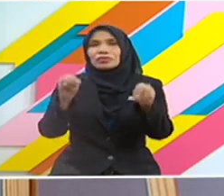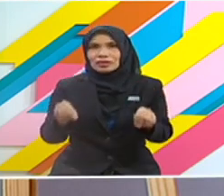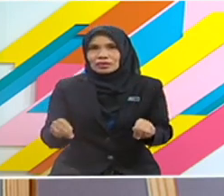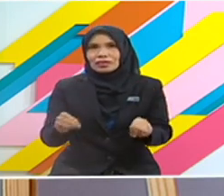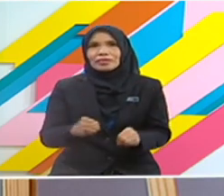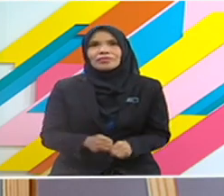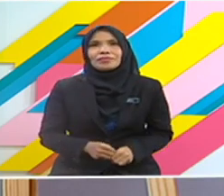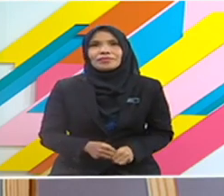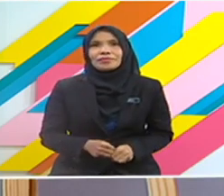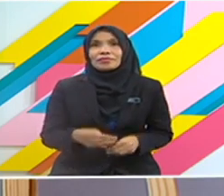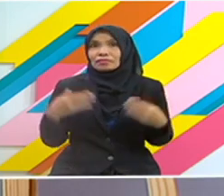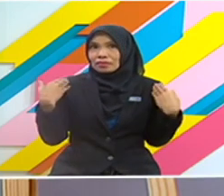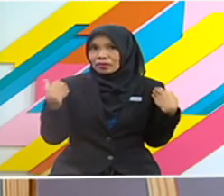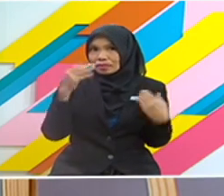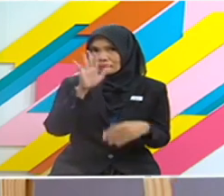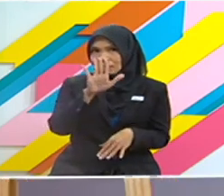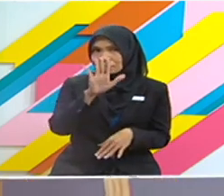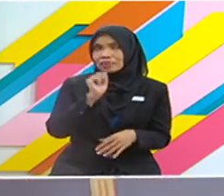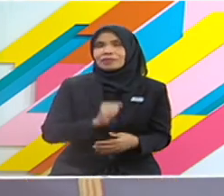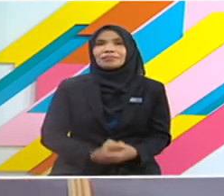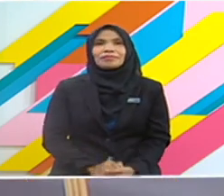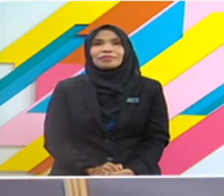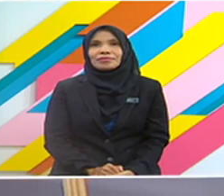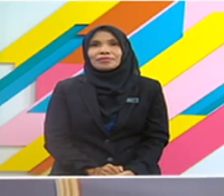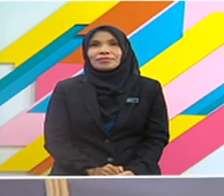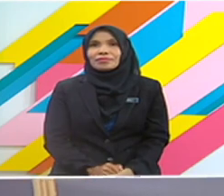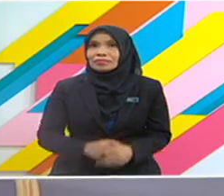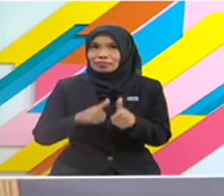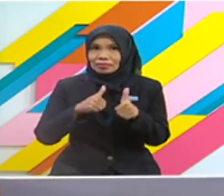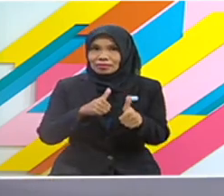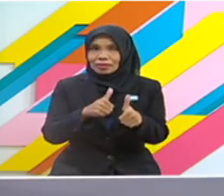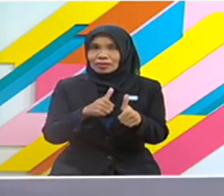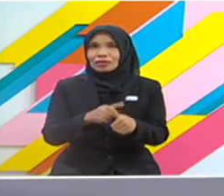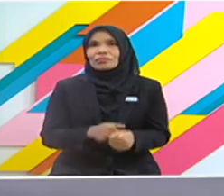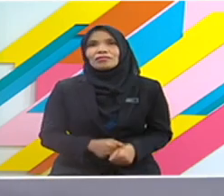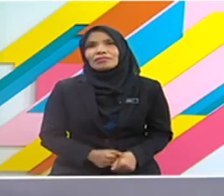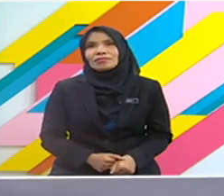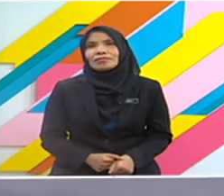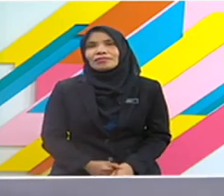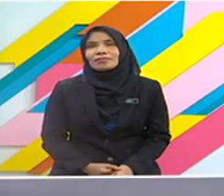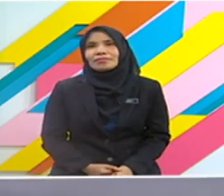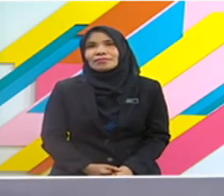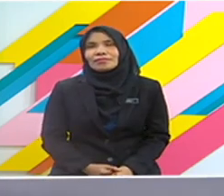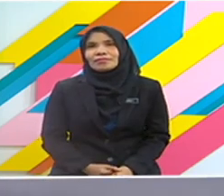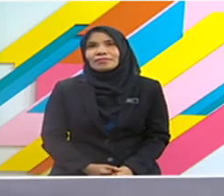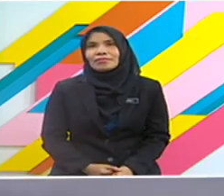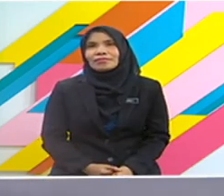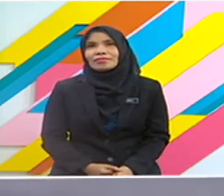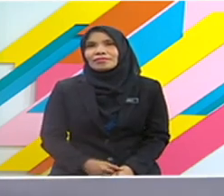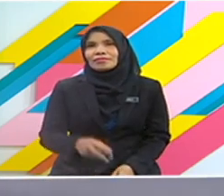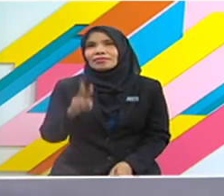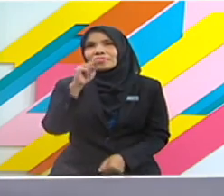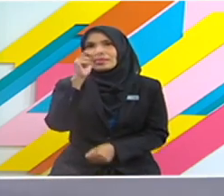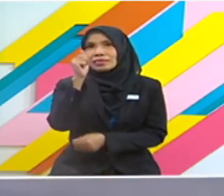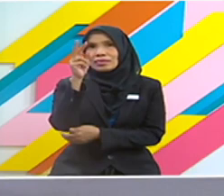dikurniakan dengan 5 jenis, iaitu atau 5 kategori mengikut rangsangan dan juga kepekaan terhadap sesuatu